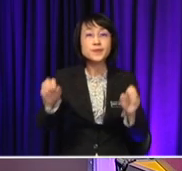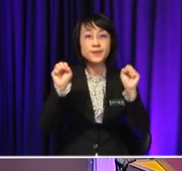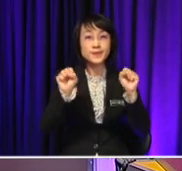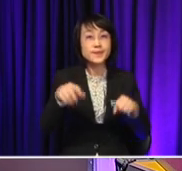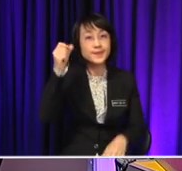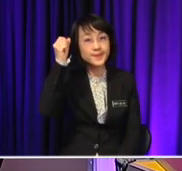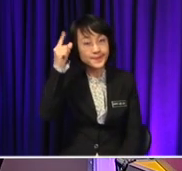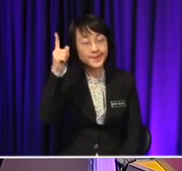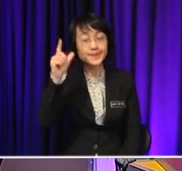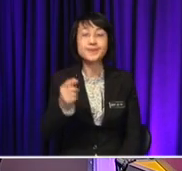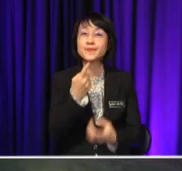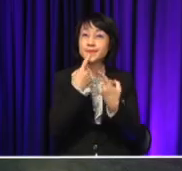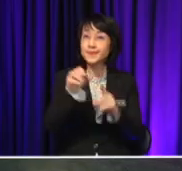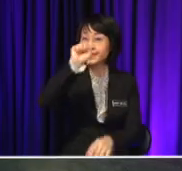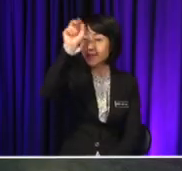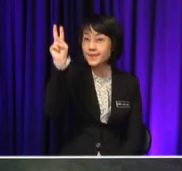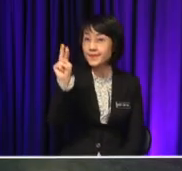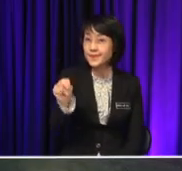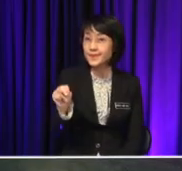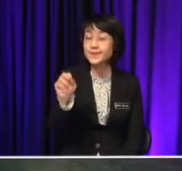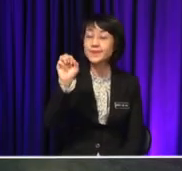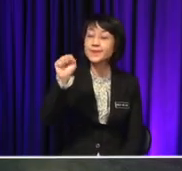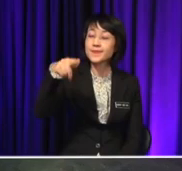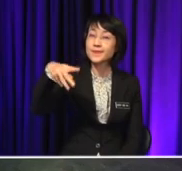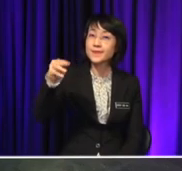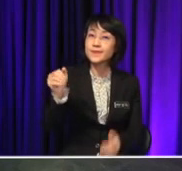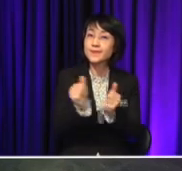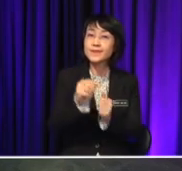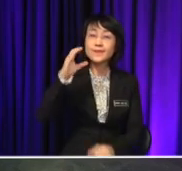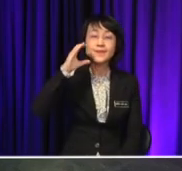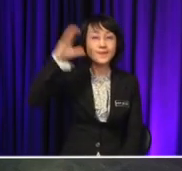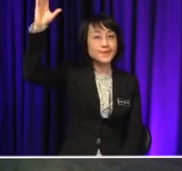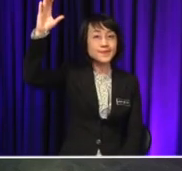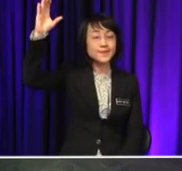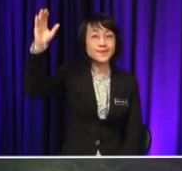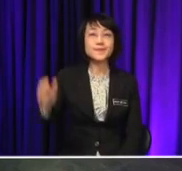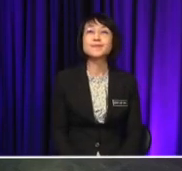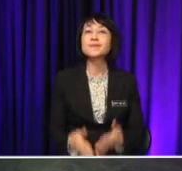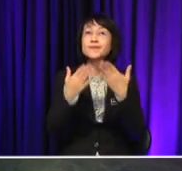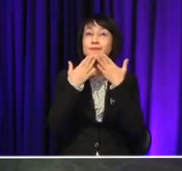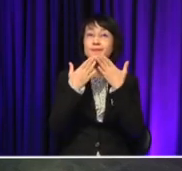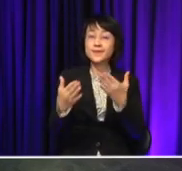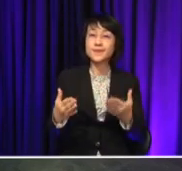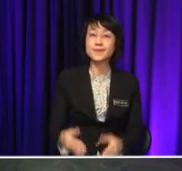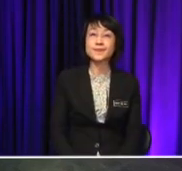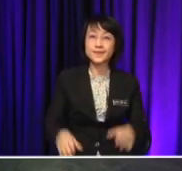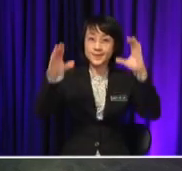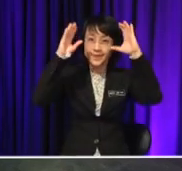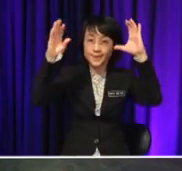Cemerlang Baik terima kasih kepada Cikgu Fitri daripada smg Sulaiman Betung bahan kerajinan